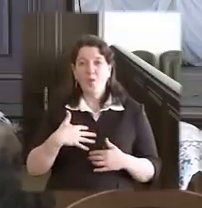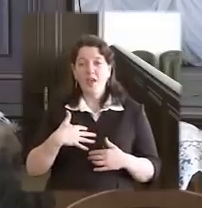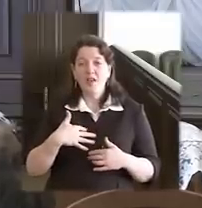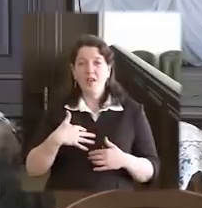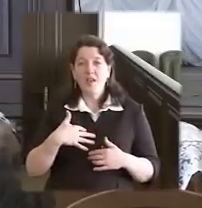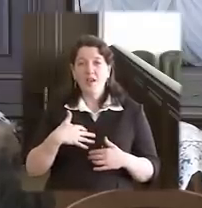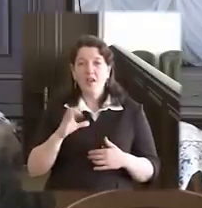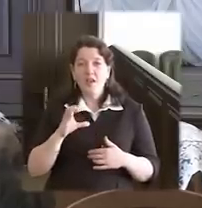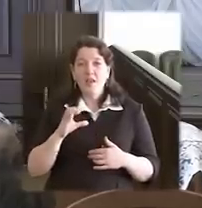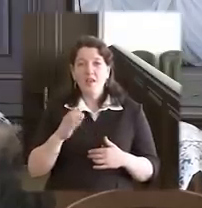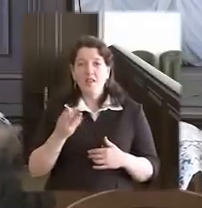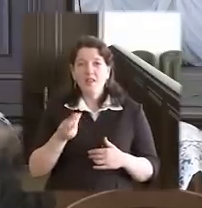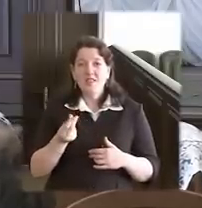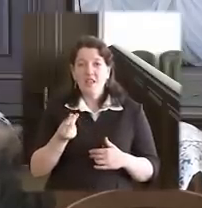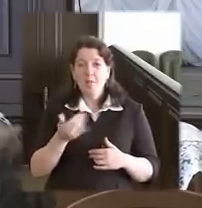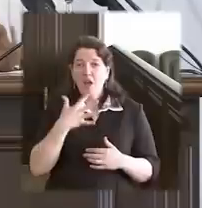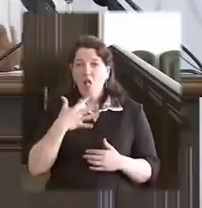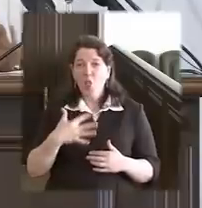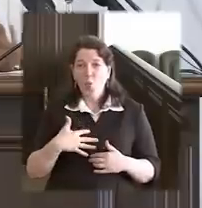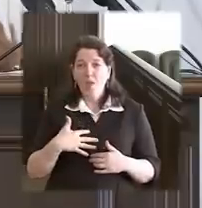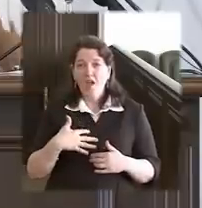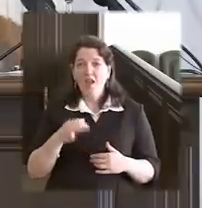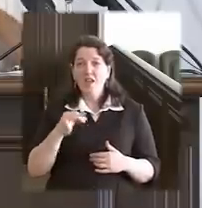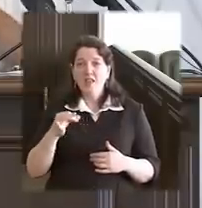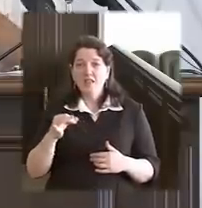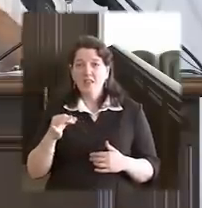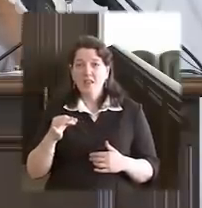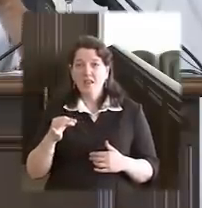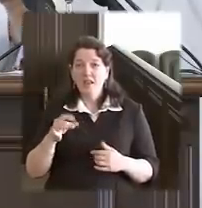сребролюбие, славолюбие. И вот